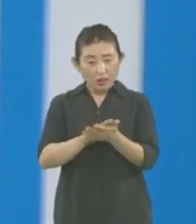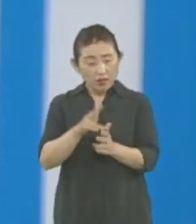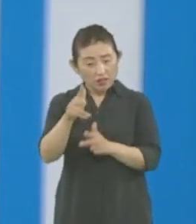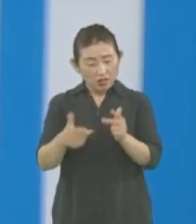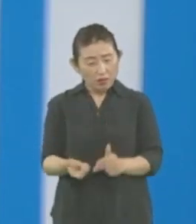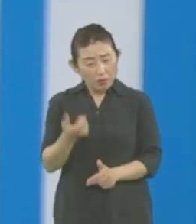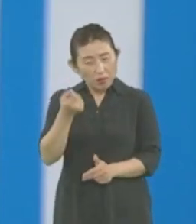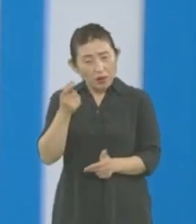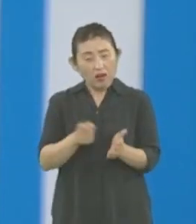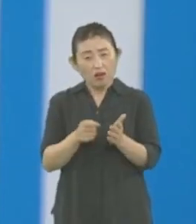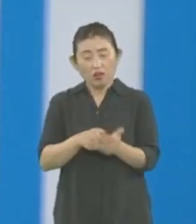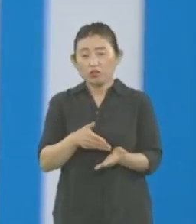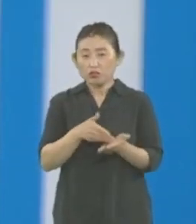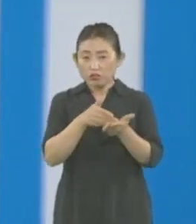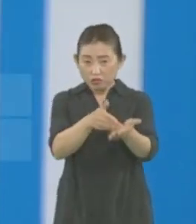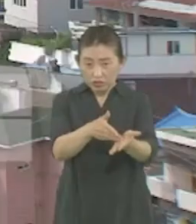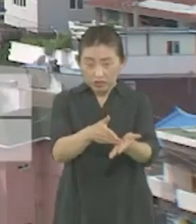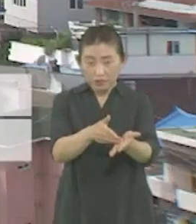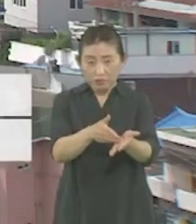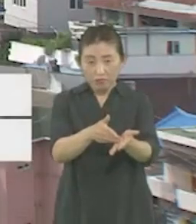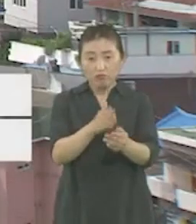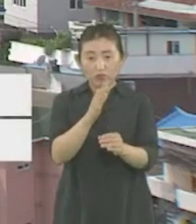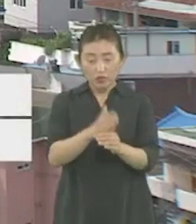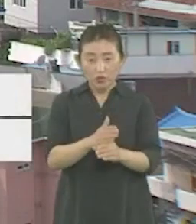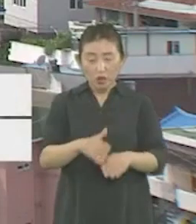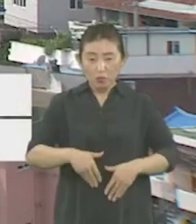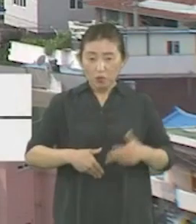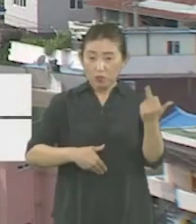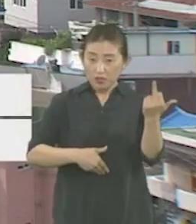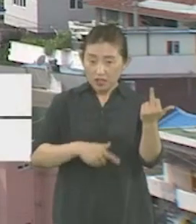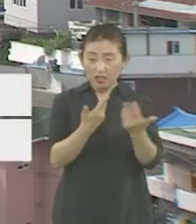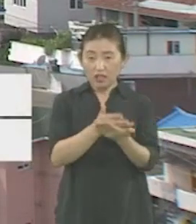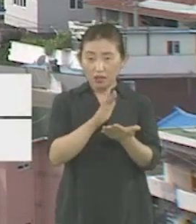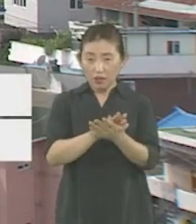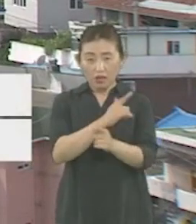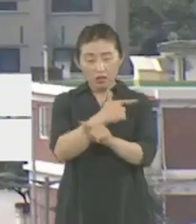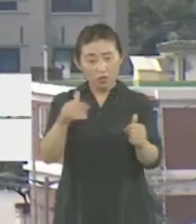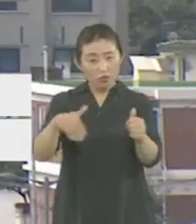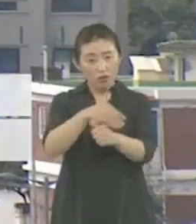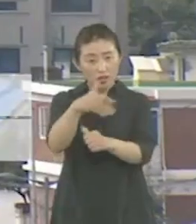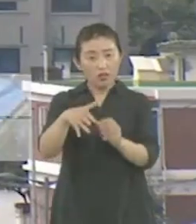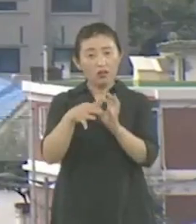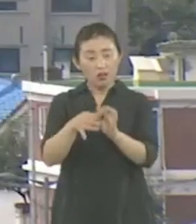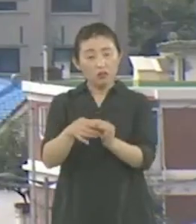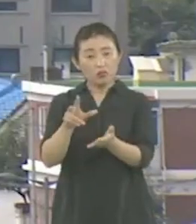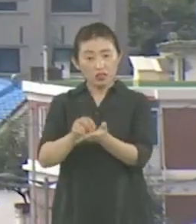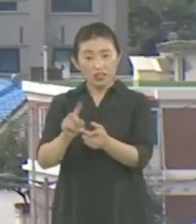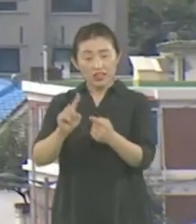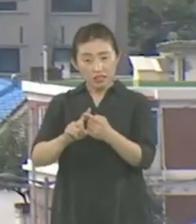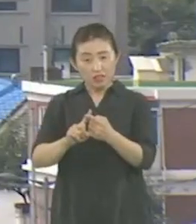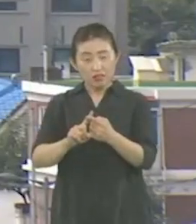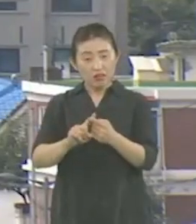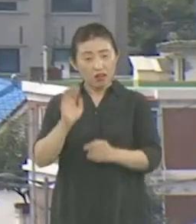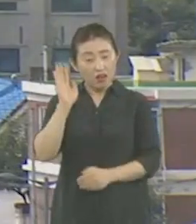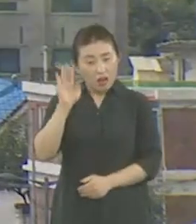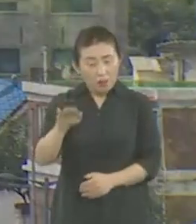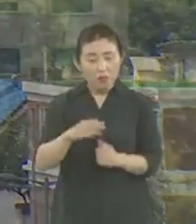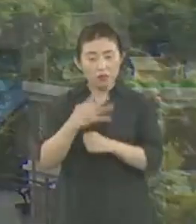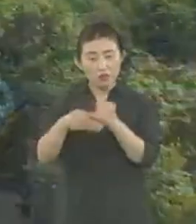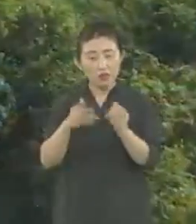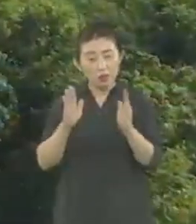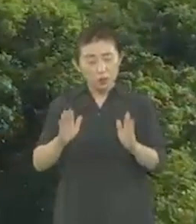대한 속도감 있는 추진을 강조하는 가운데 보문산 개발을 비롯한 각종 환경 이슈를 놓고 민선 8기,